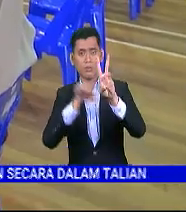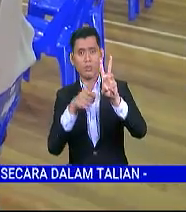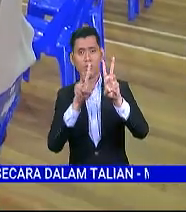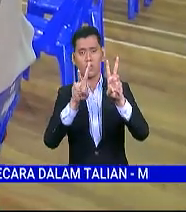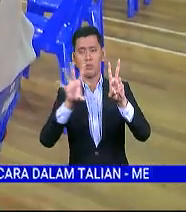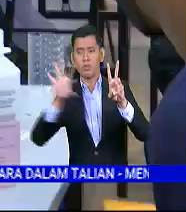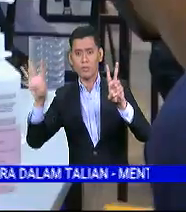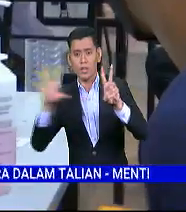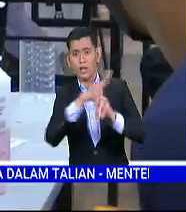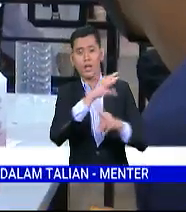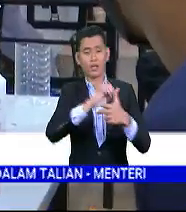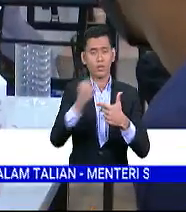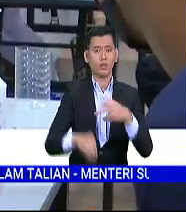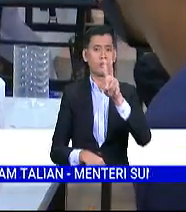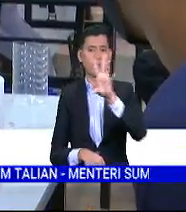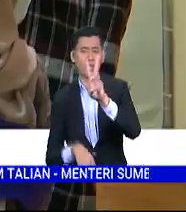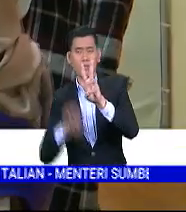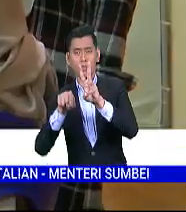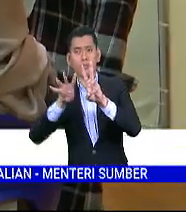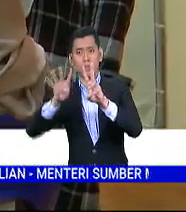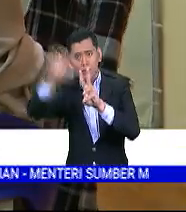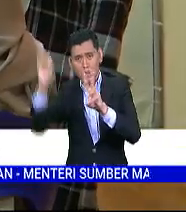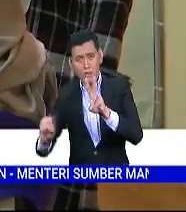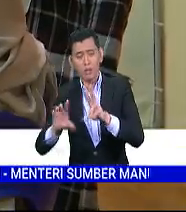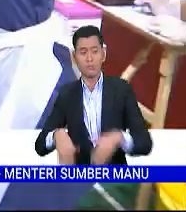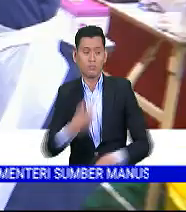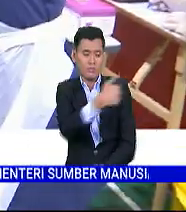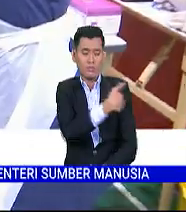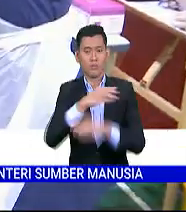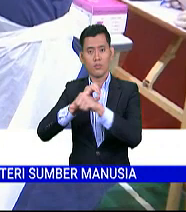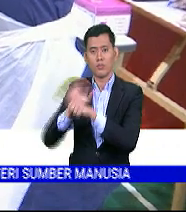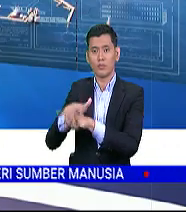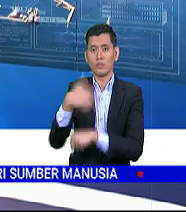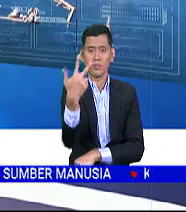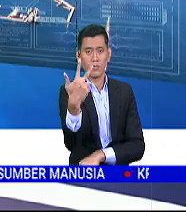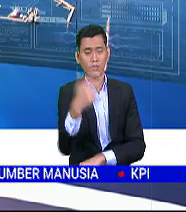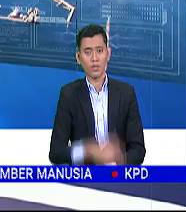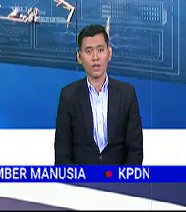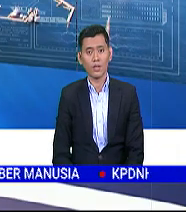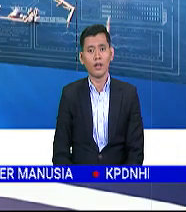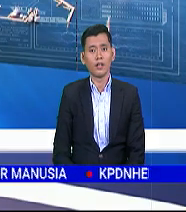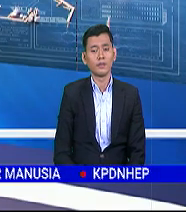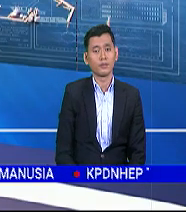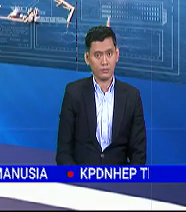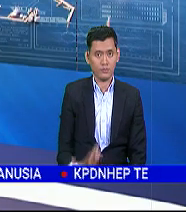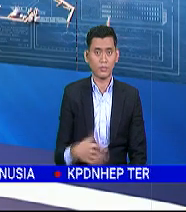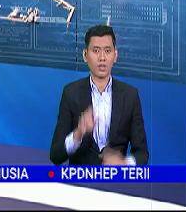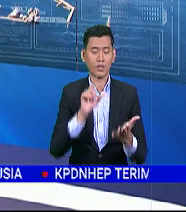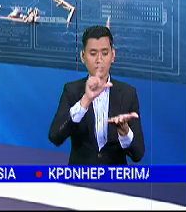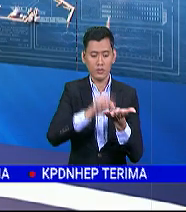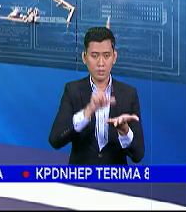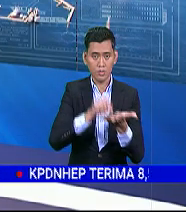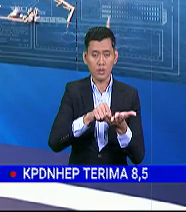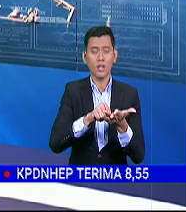26,254 atau 26.4% pemberian keseluruhan suntikan dos penggalak. Sementara itu, kru RTM Labuan